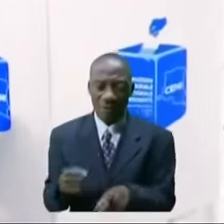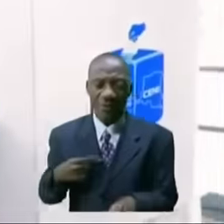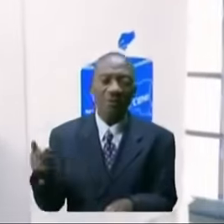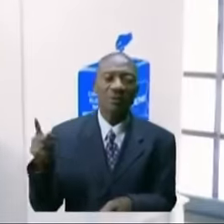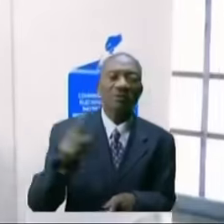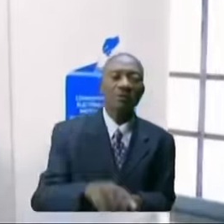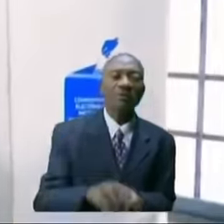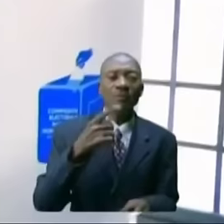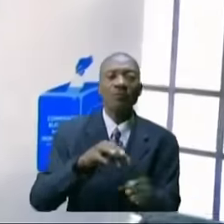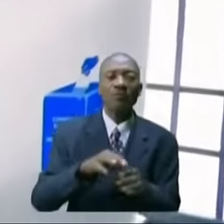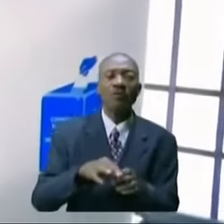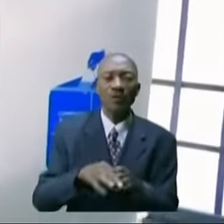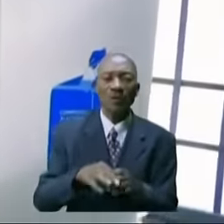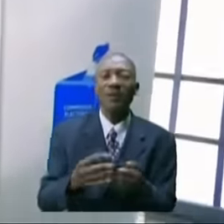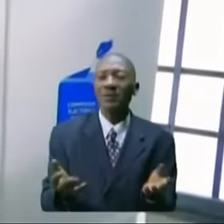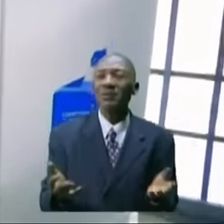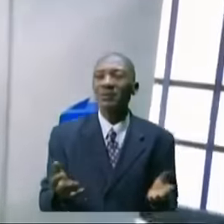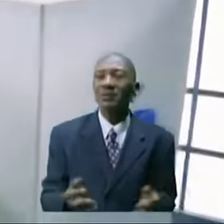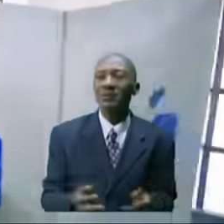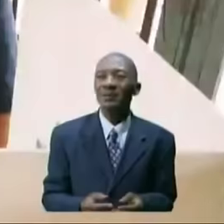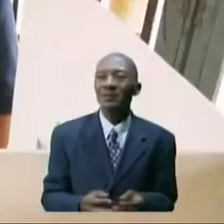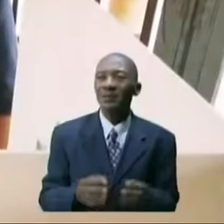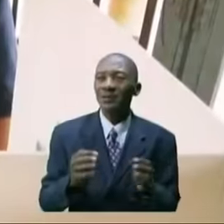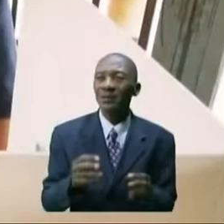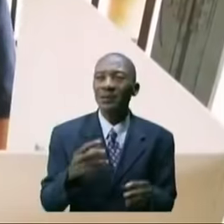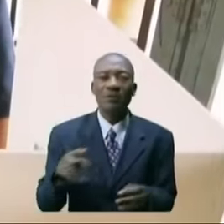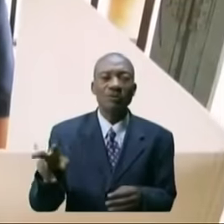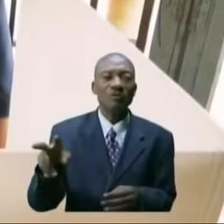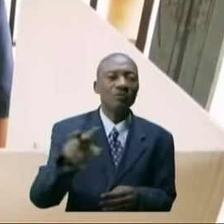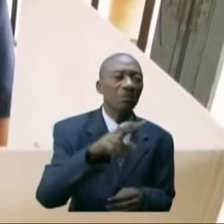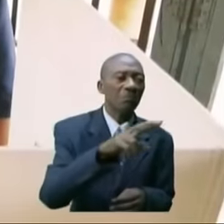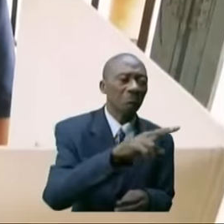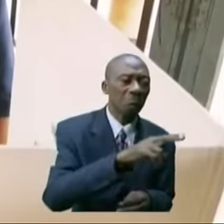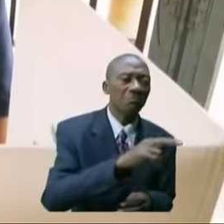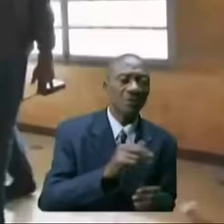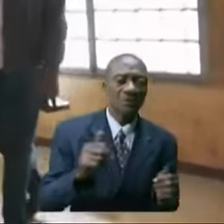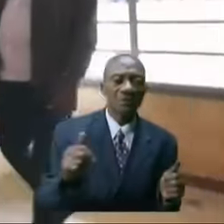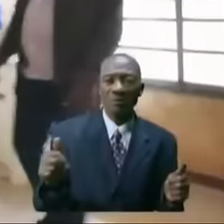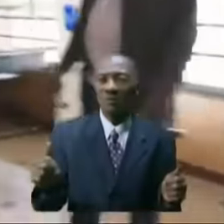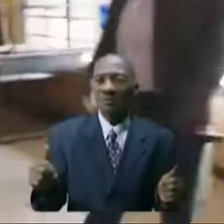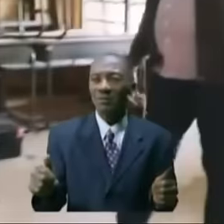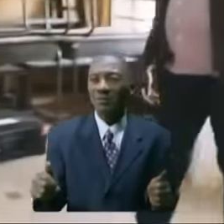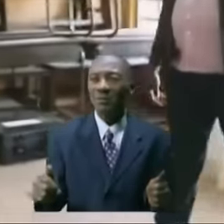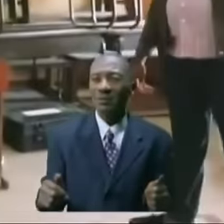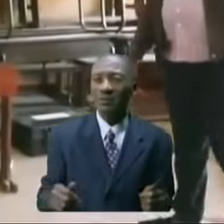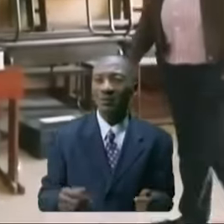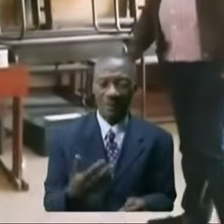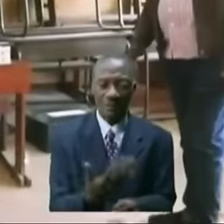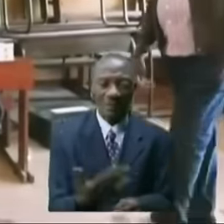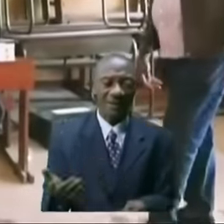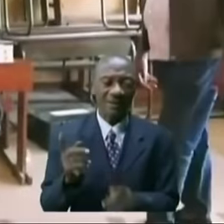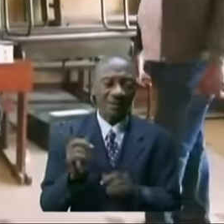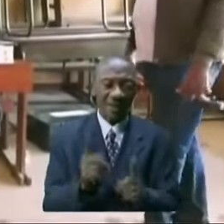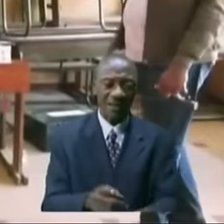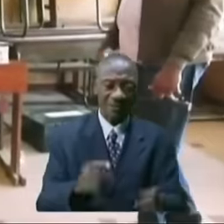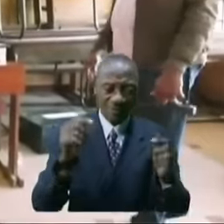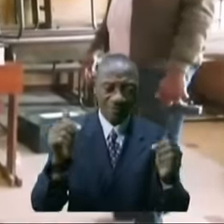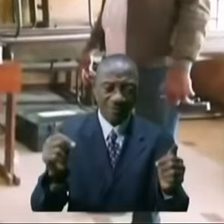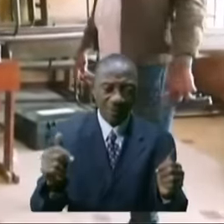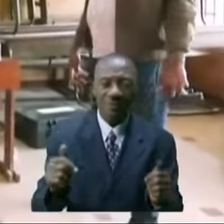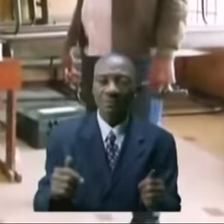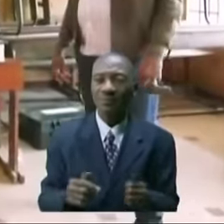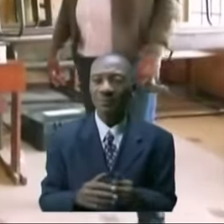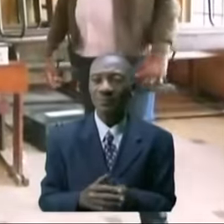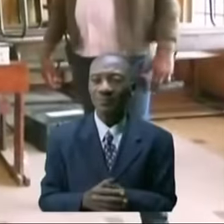entendait, ça se fait tellement facilement et les choses sont fluides. Et j'en profite aussi pour